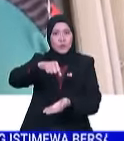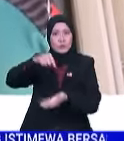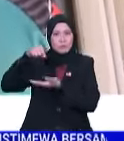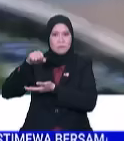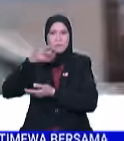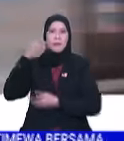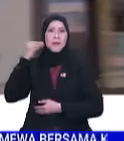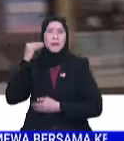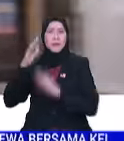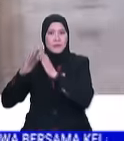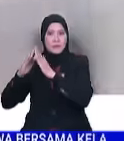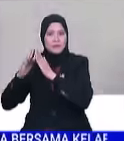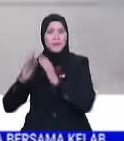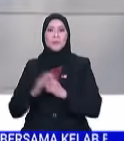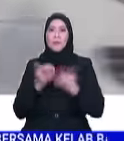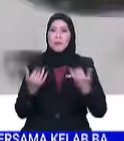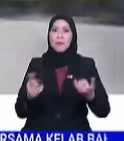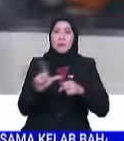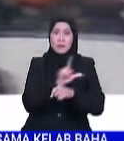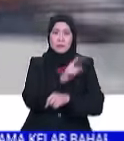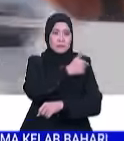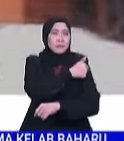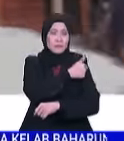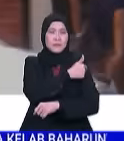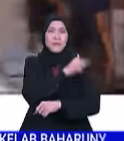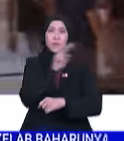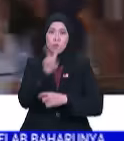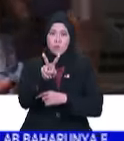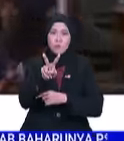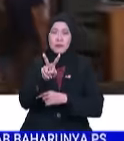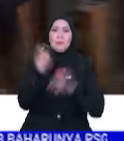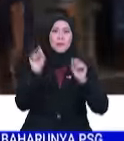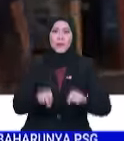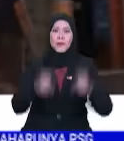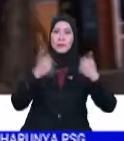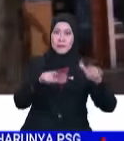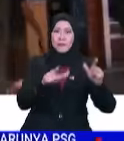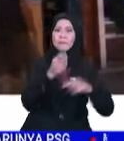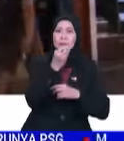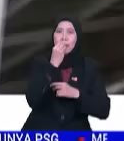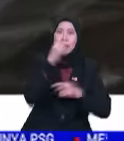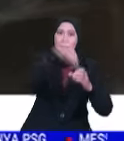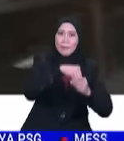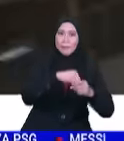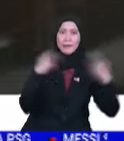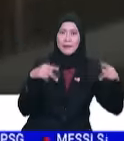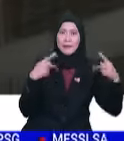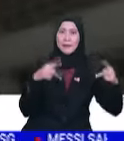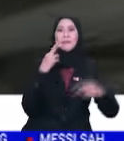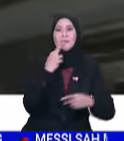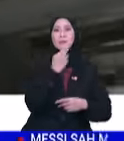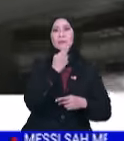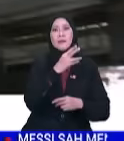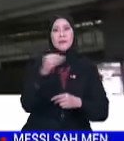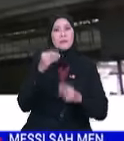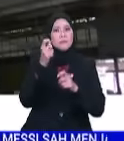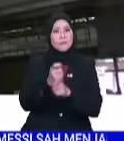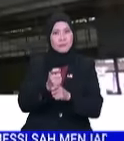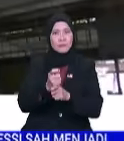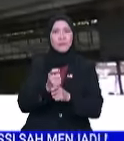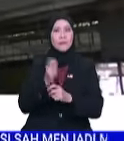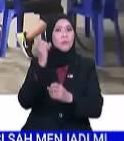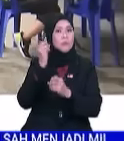pulang. Hanya pengunjung yang lengkap dua dos vaksin sahaja dibenarkan makan di dalam premis dan ketetapan itu dikekalkan dalam